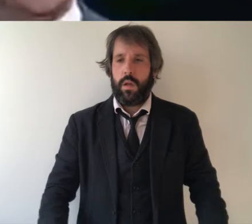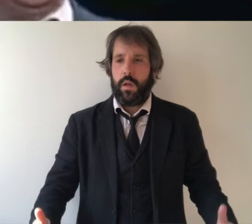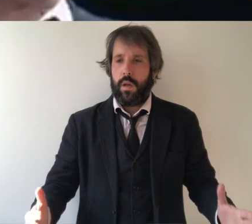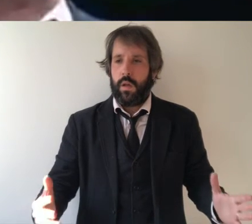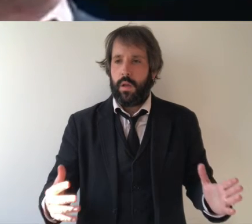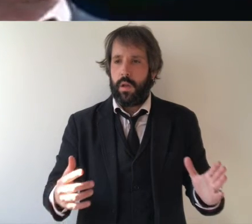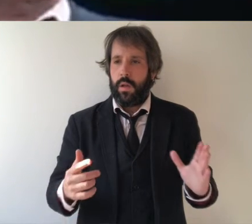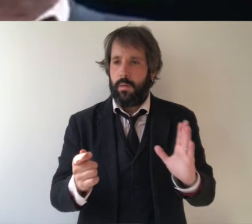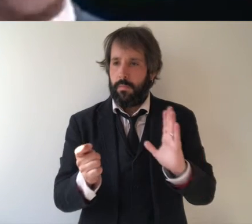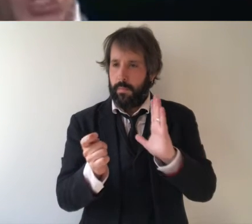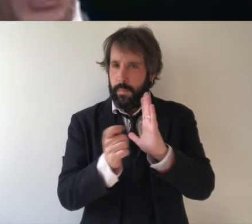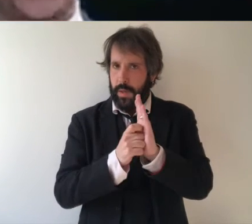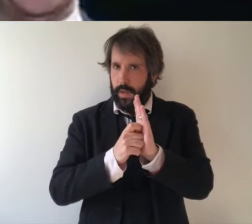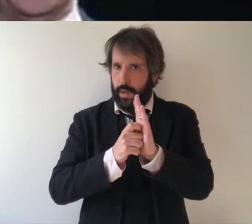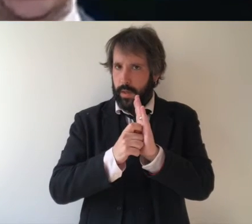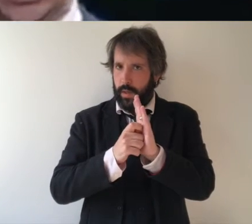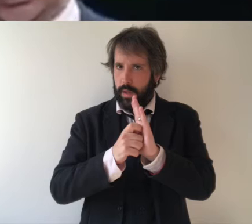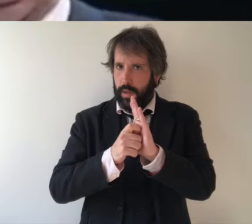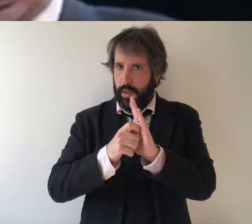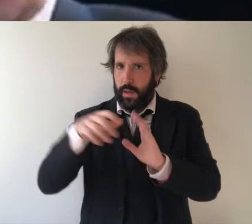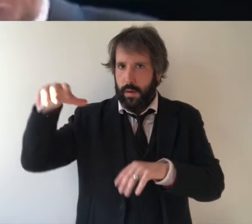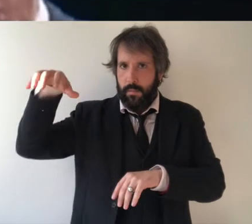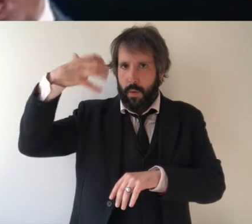quand a sonné